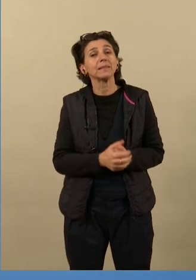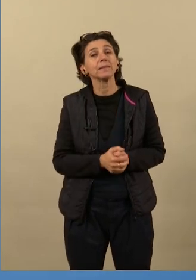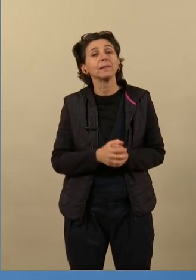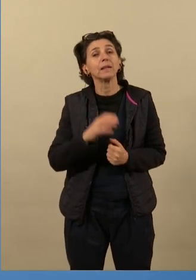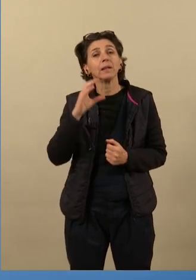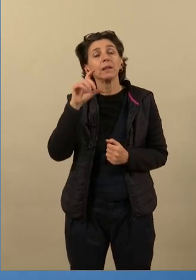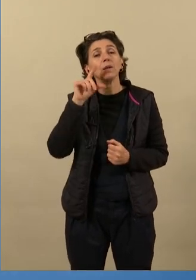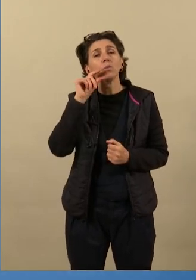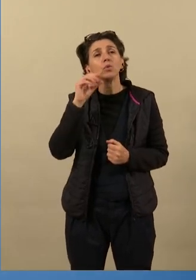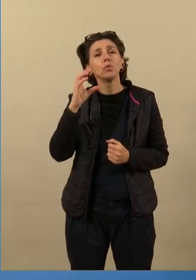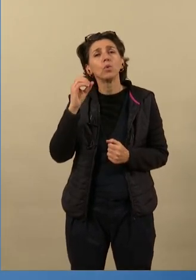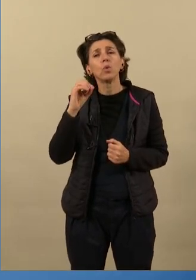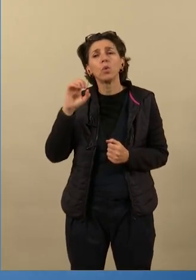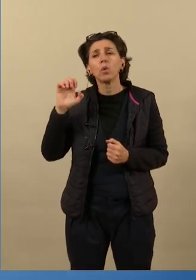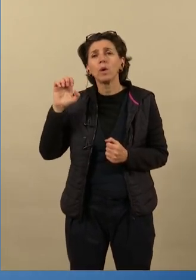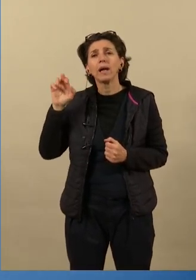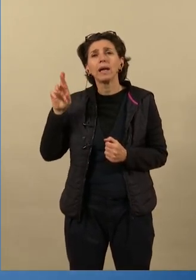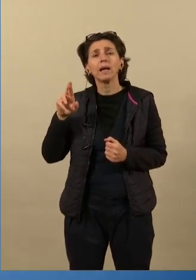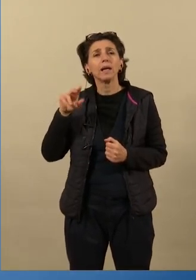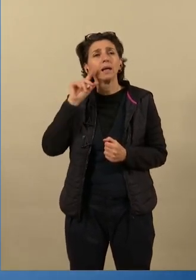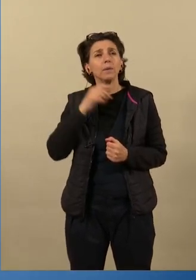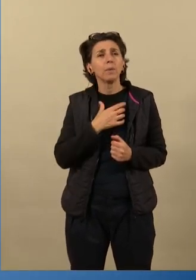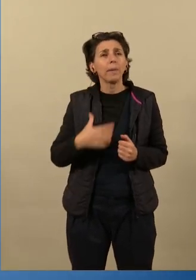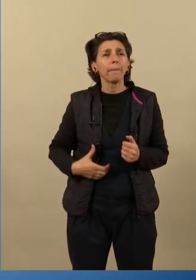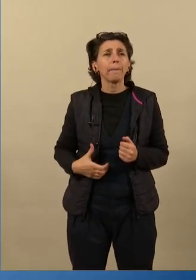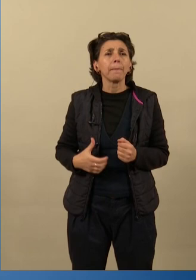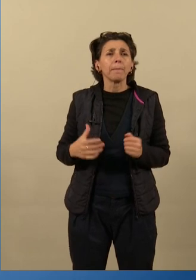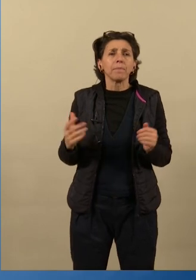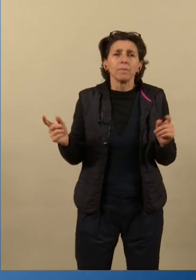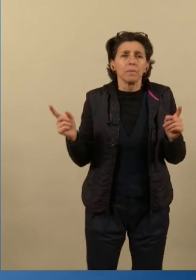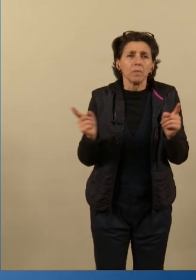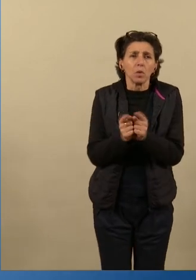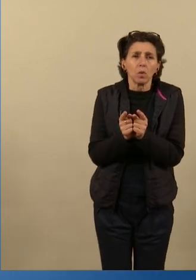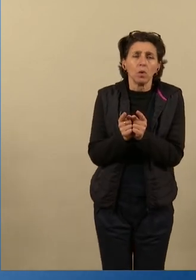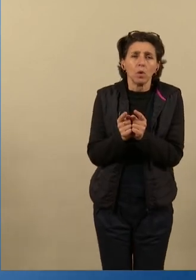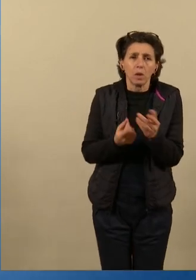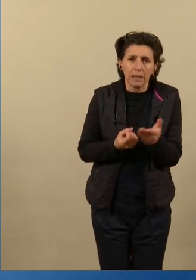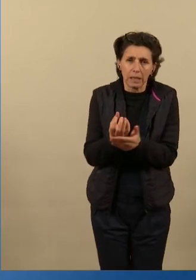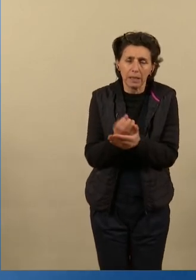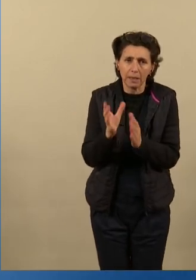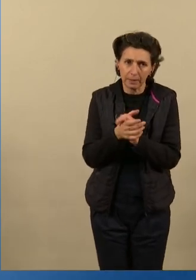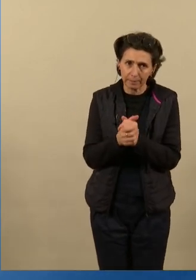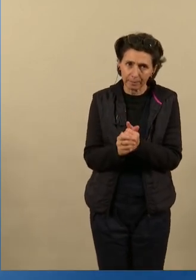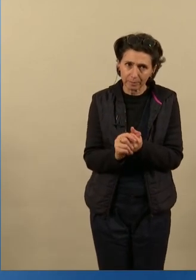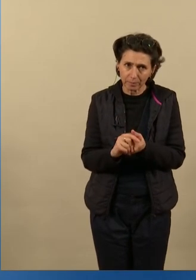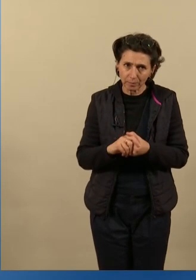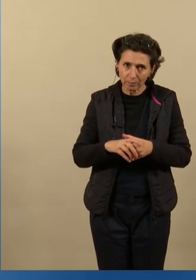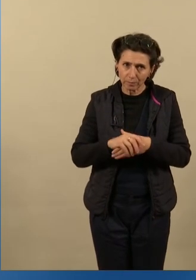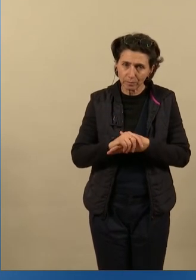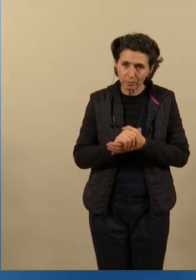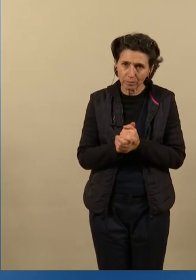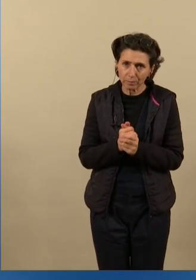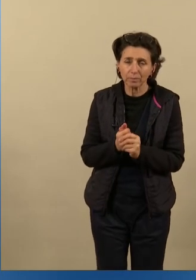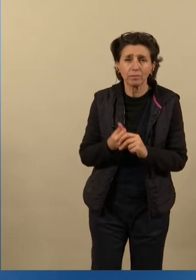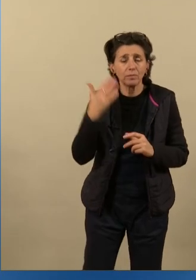clouer Monsieur le Maire simplement pour dire que évidemment dans notre groupe comme dans tous les